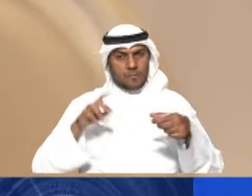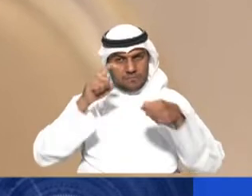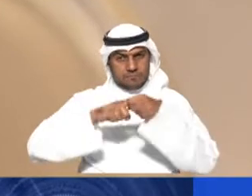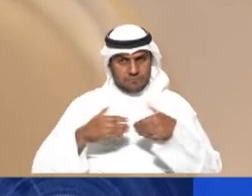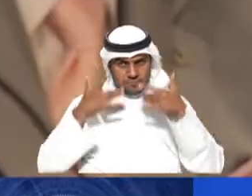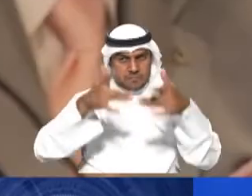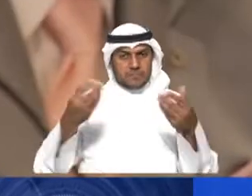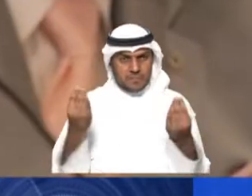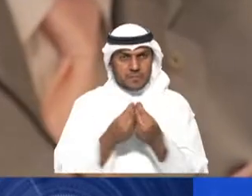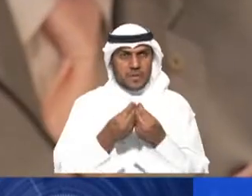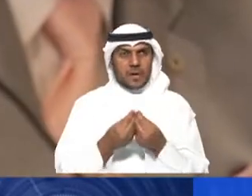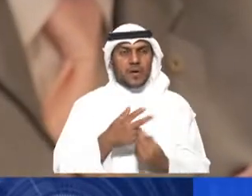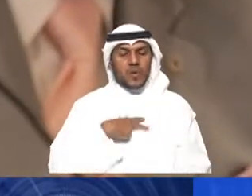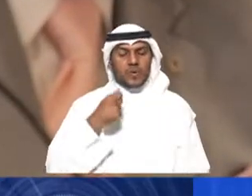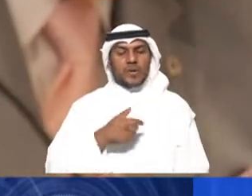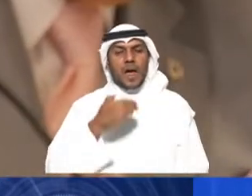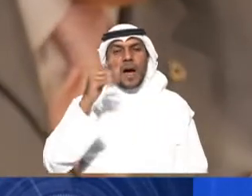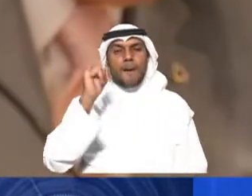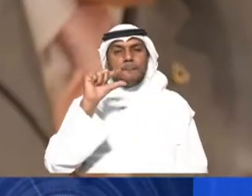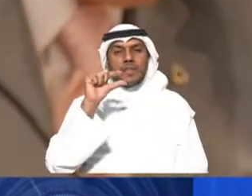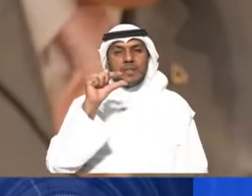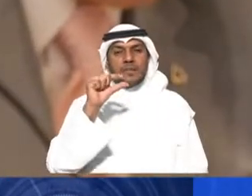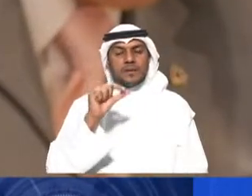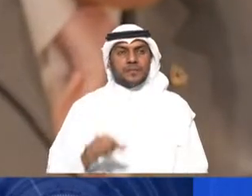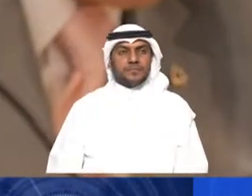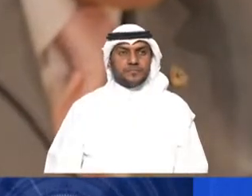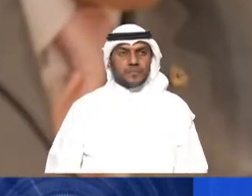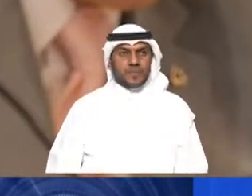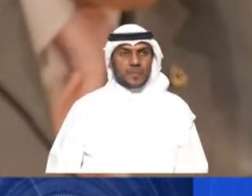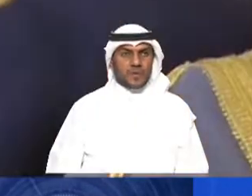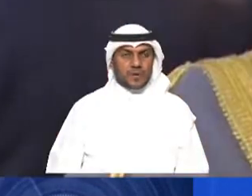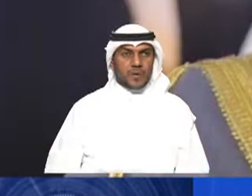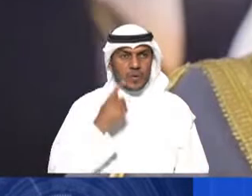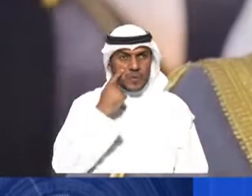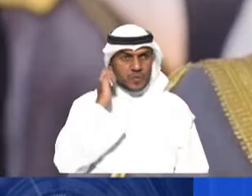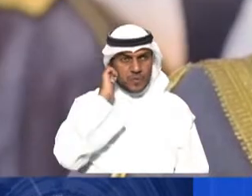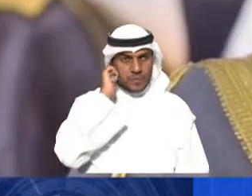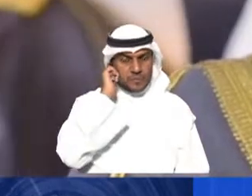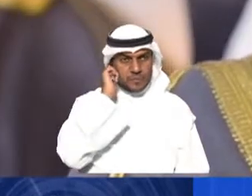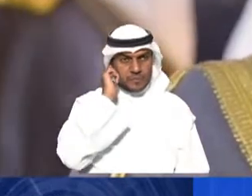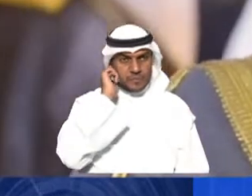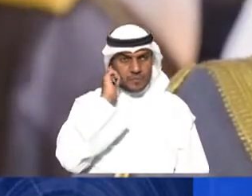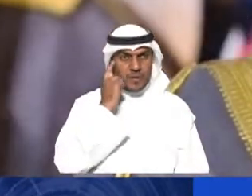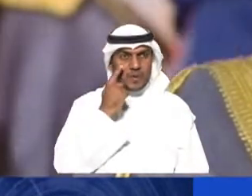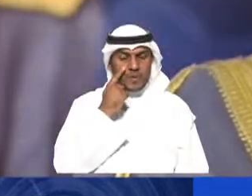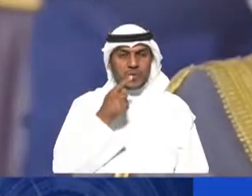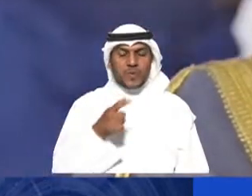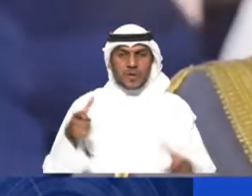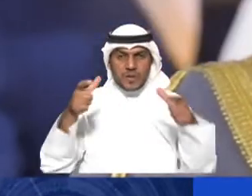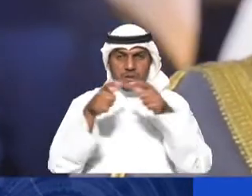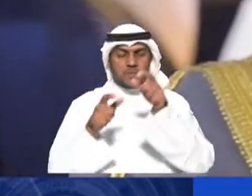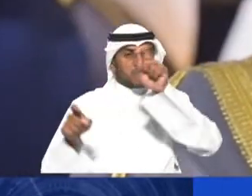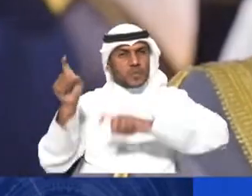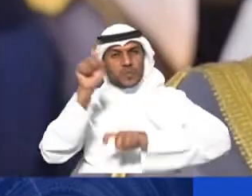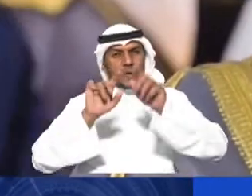التعليم العالي الدكتور حامد العازمي. بالنسبة للمؤتمر فهو كان الأساس هو مؤتمر سنوي بالنسبة لمنظمة